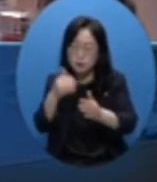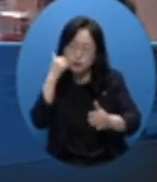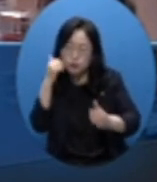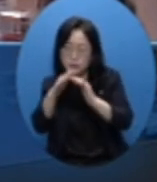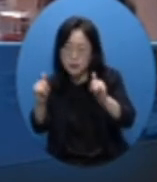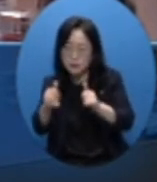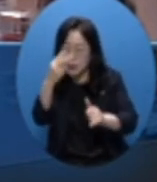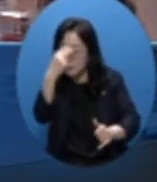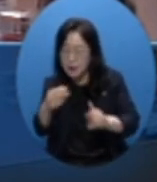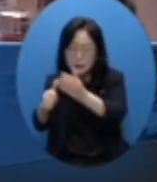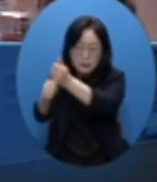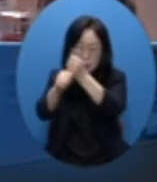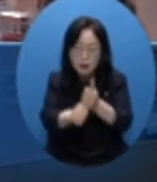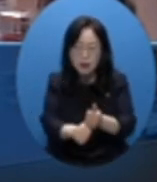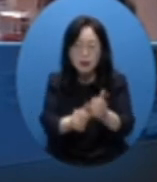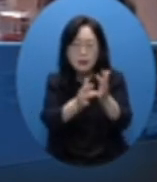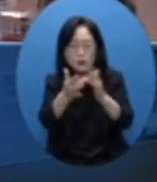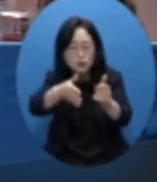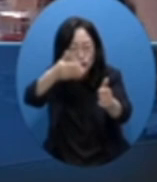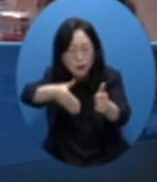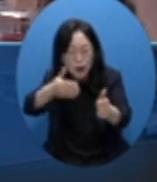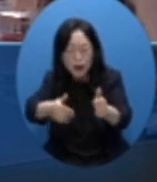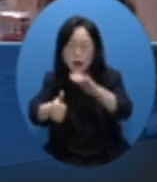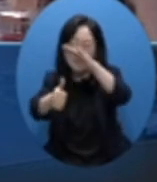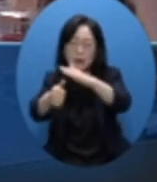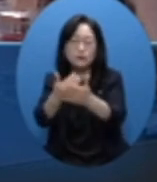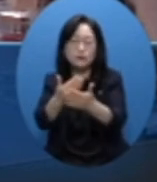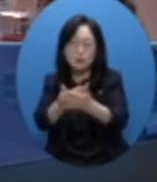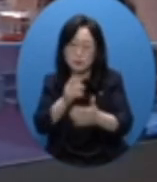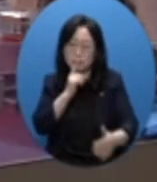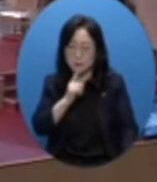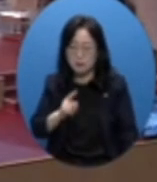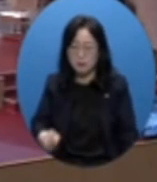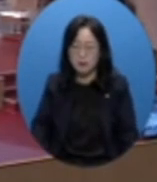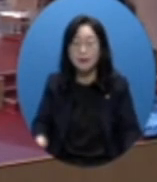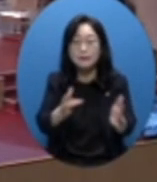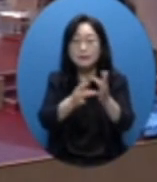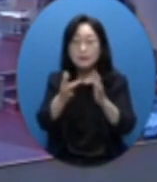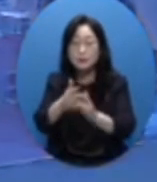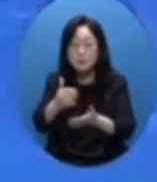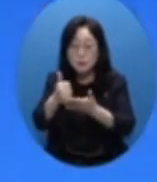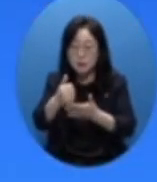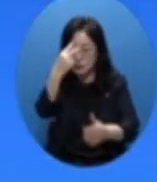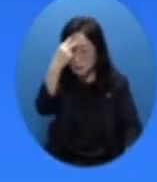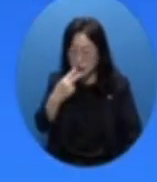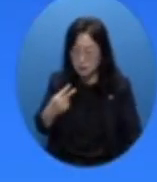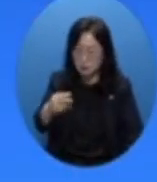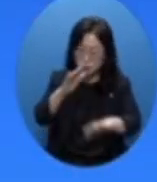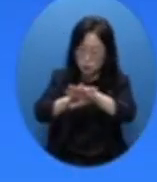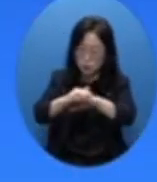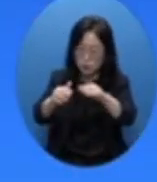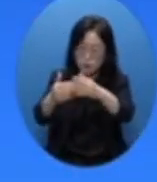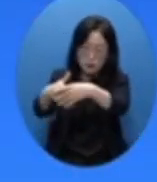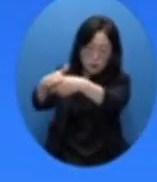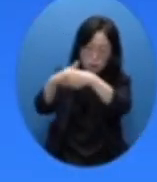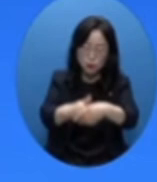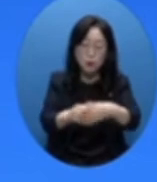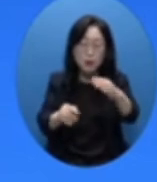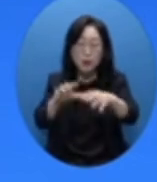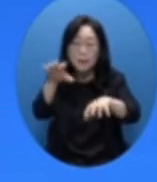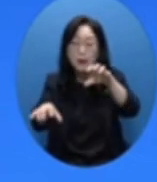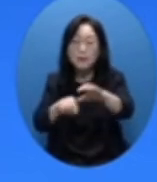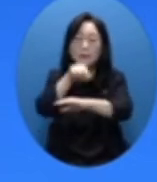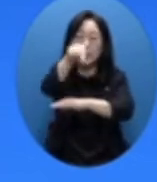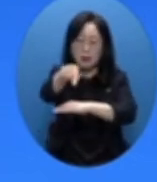나아와 손대기 시기를 구아 간을 그때 주님께서 2명이서 눕자 그 말 밖으로 나가서 그렇게